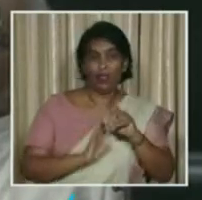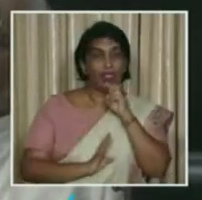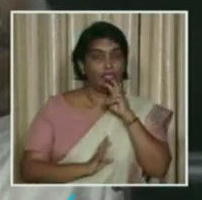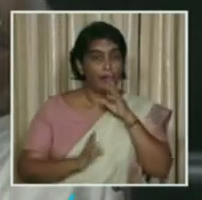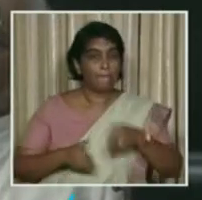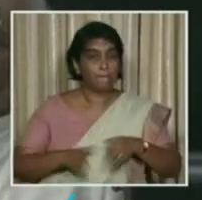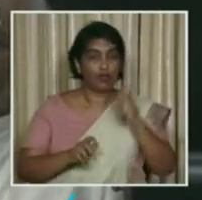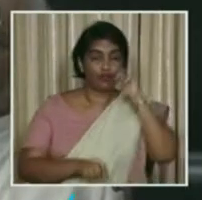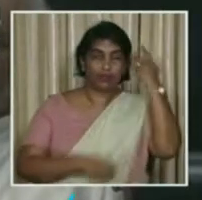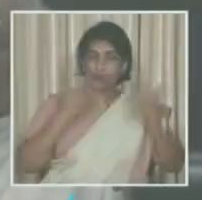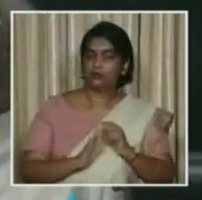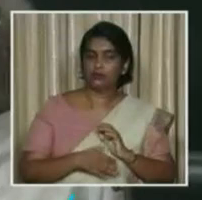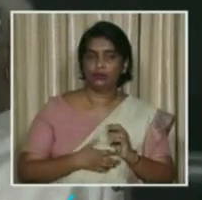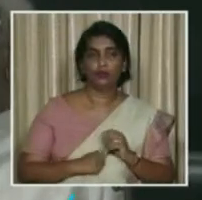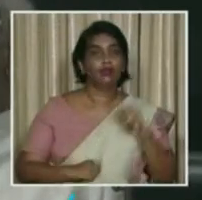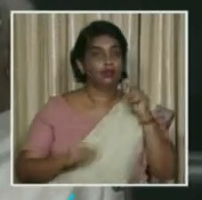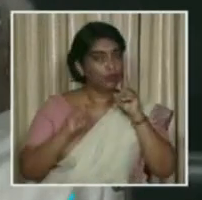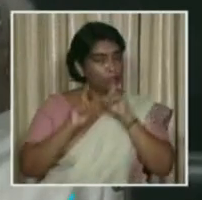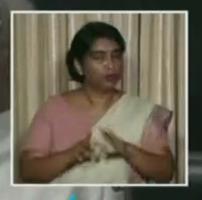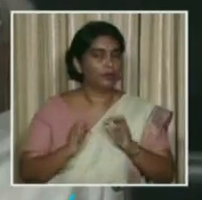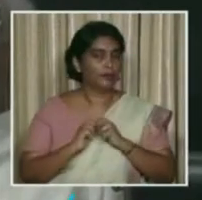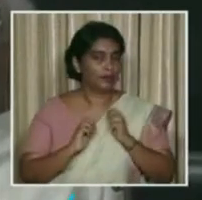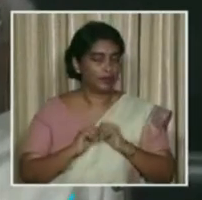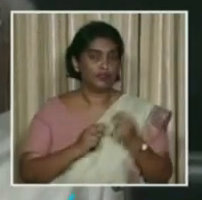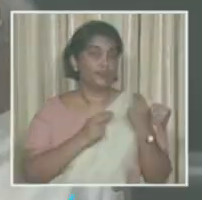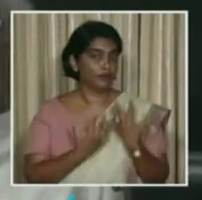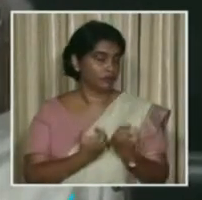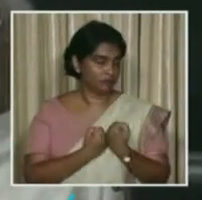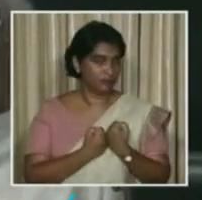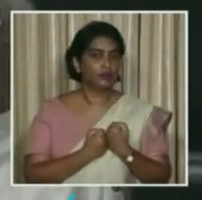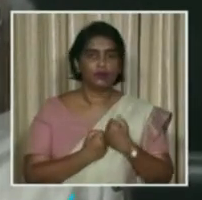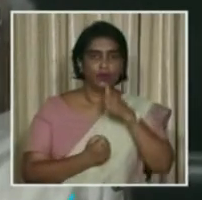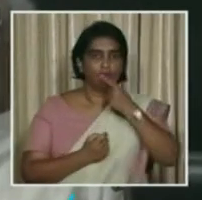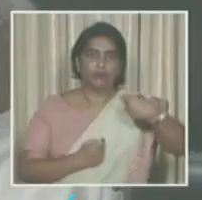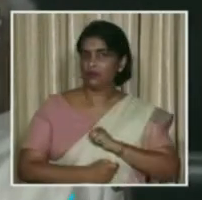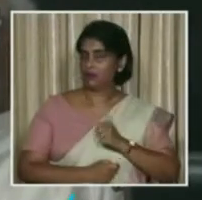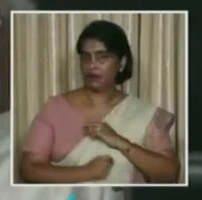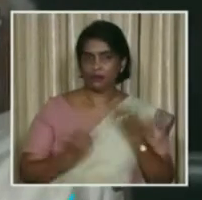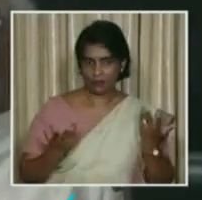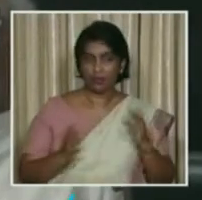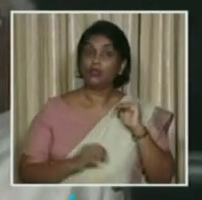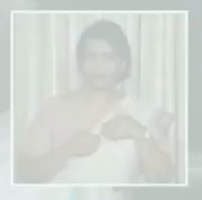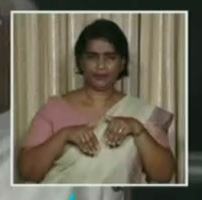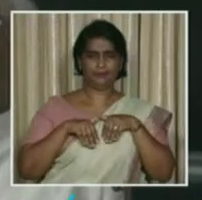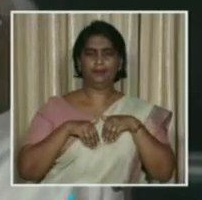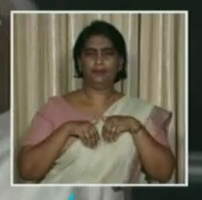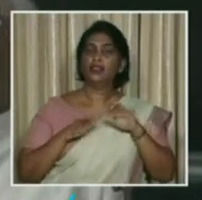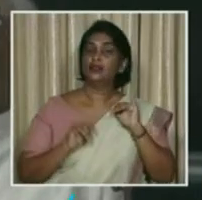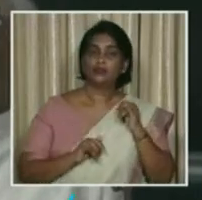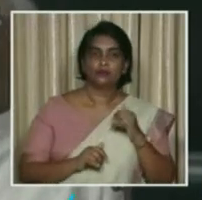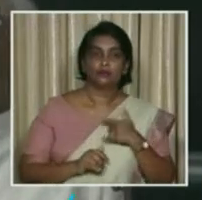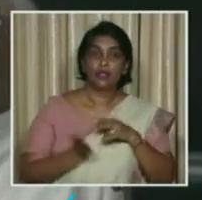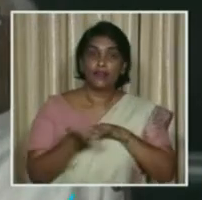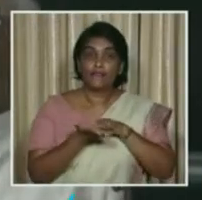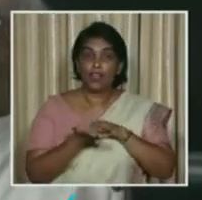මහමග මිනිසුන් මරා දැමපු රටක් මේම පසුබිමක වගකීම බාර ගන්න කිසිවෙක් කැමතුනේ නැහැ සමහරු පස්ස ගැහුවා සමහරු